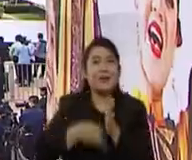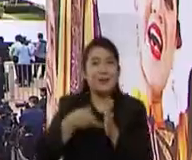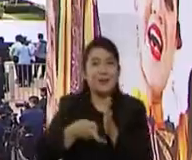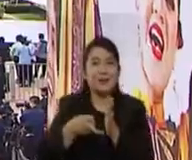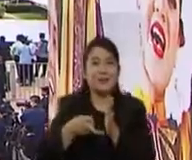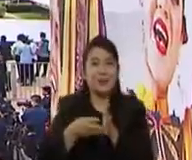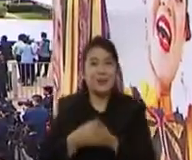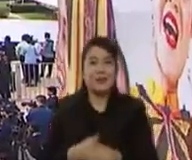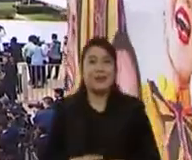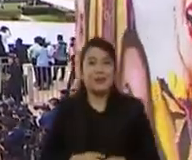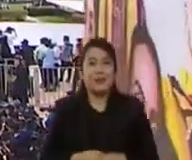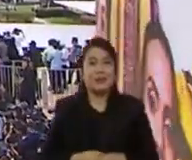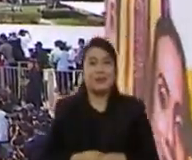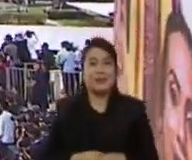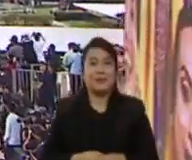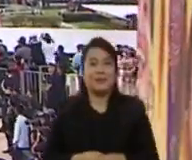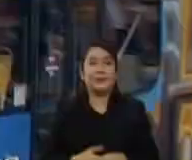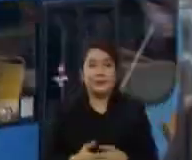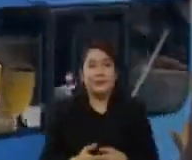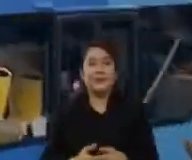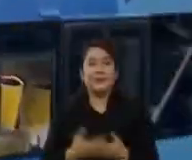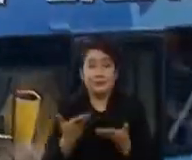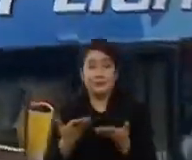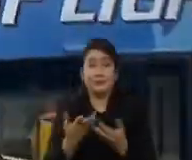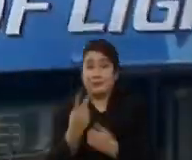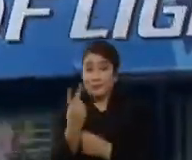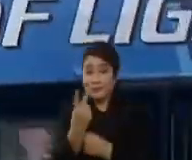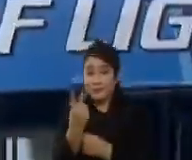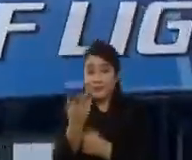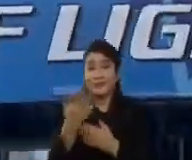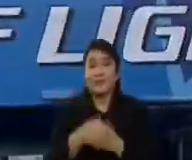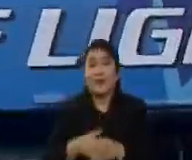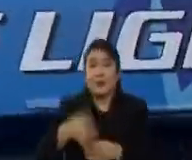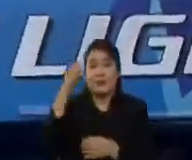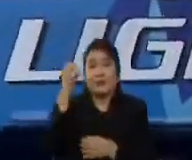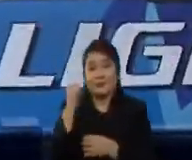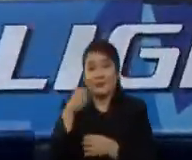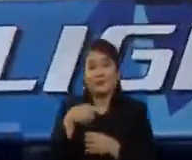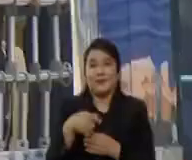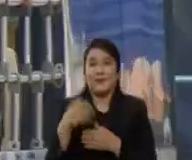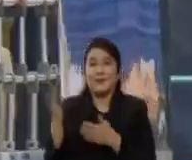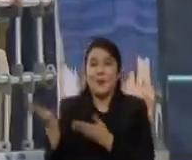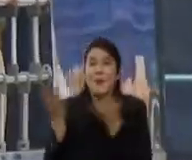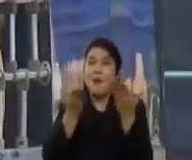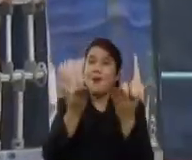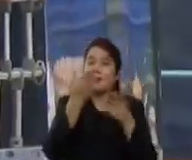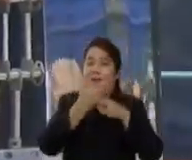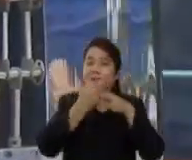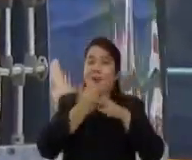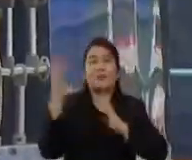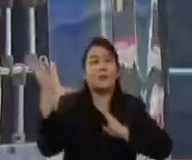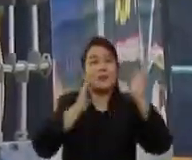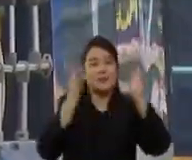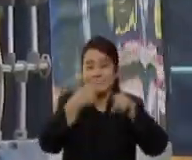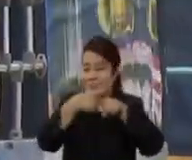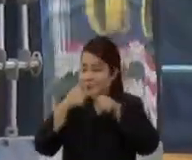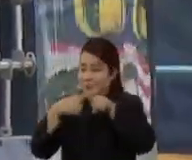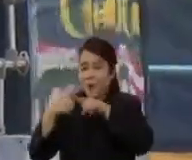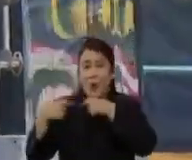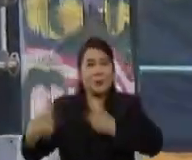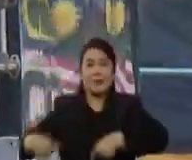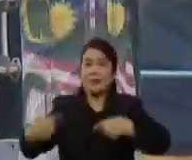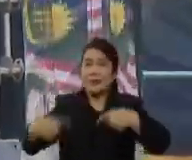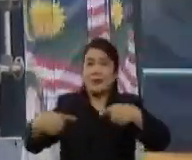dibawa menaiki pas. Tidak dinafikan, wira dan wirawati negara telah mengharumkan nama Malaysia dalam pelbagai